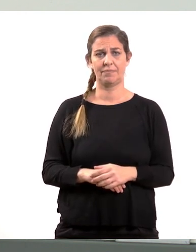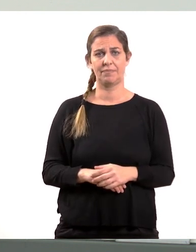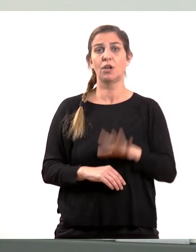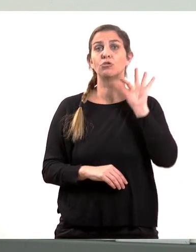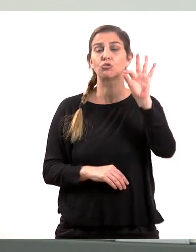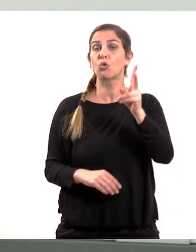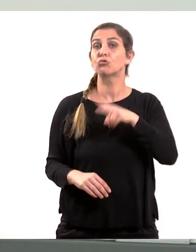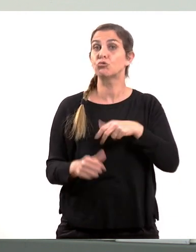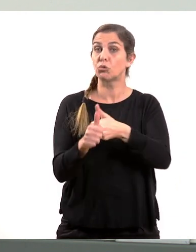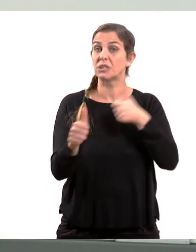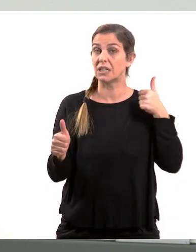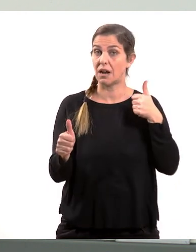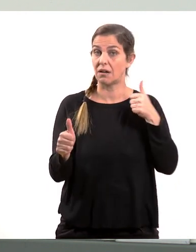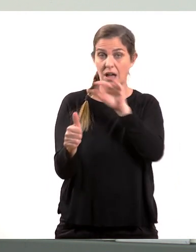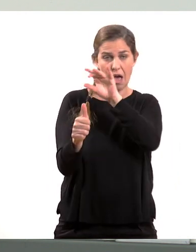του.